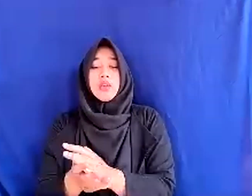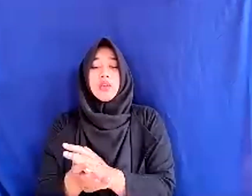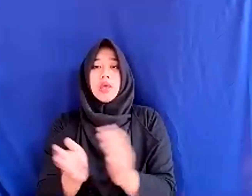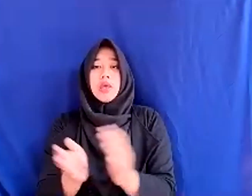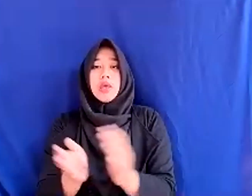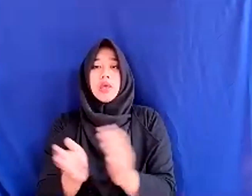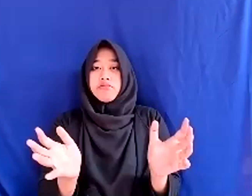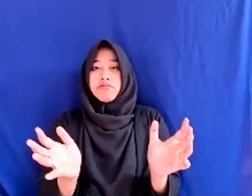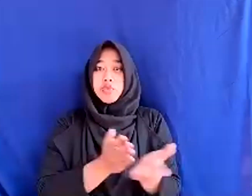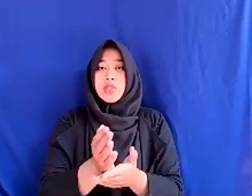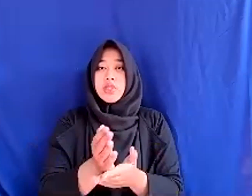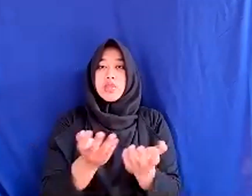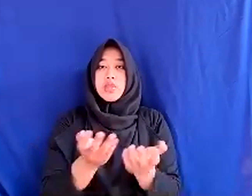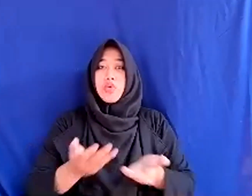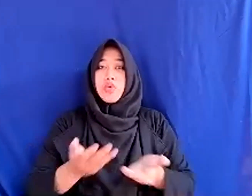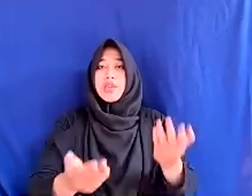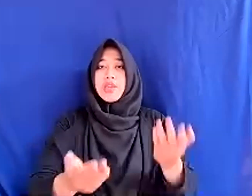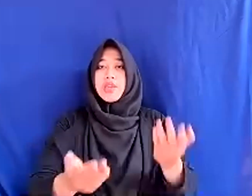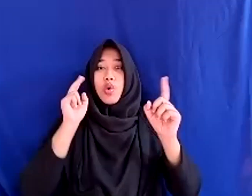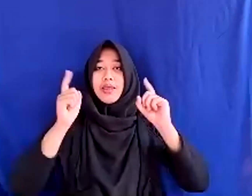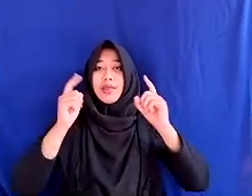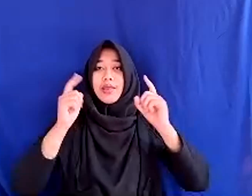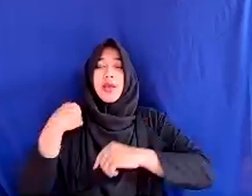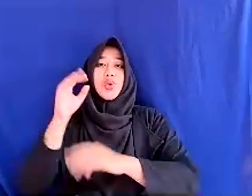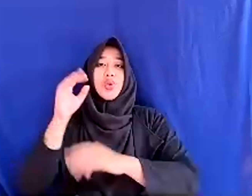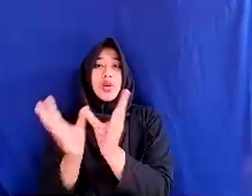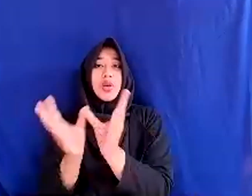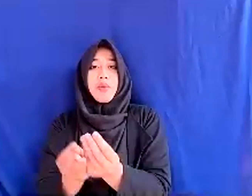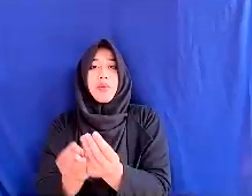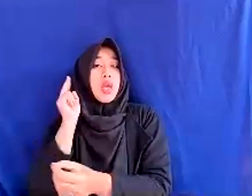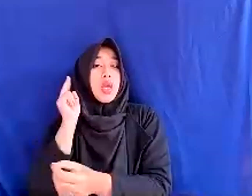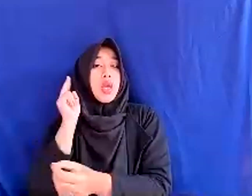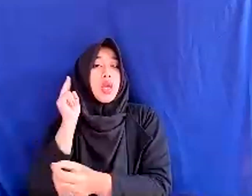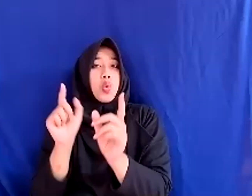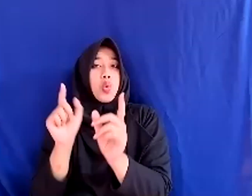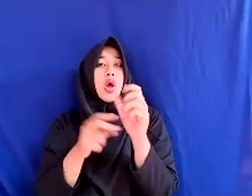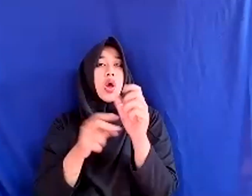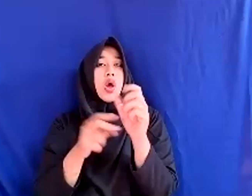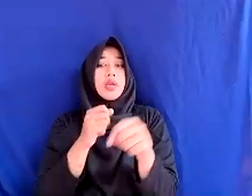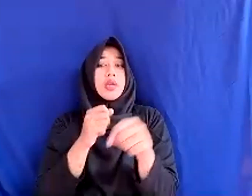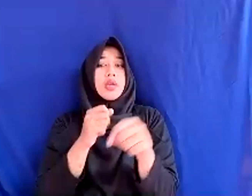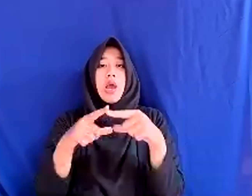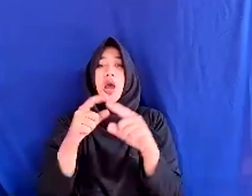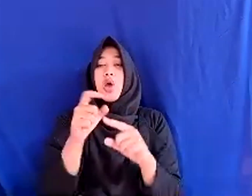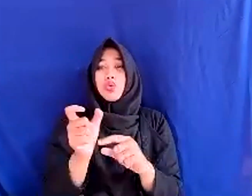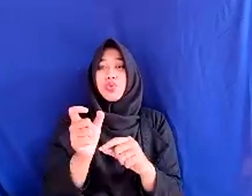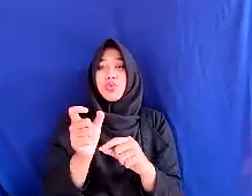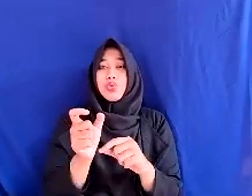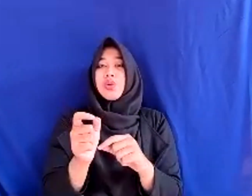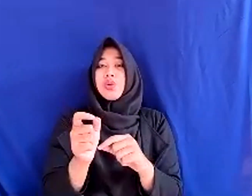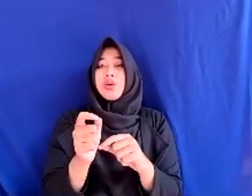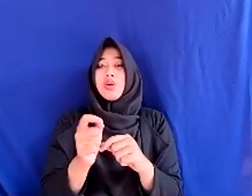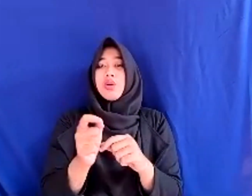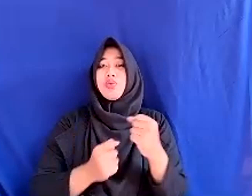di UGM. Nah, Ibu Wasingatu ini kiprah di Jogja kiprahnya di Jogja sangat